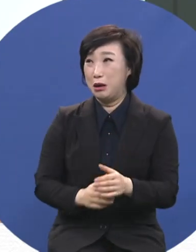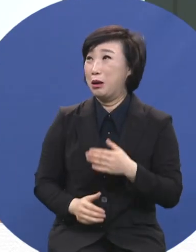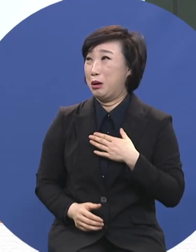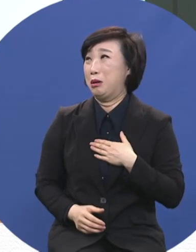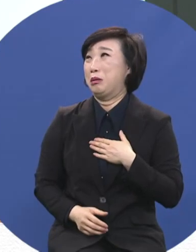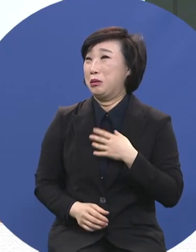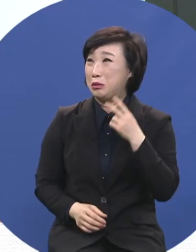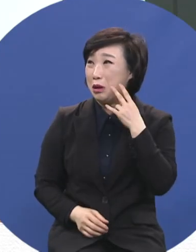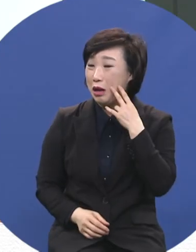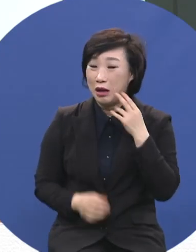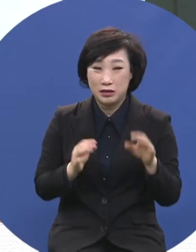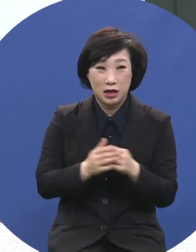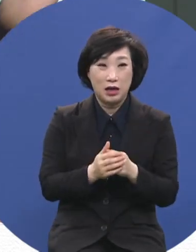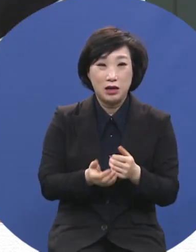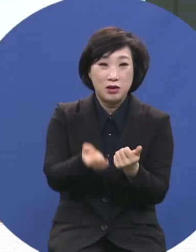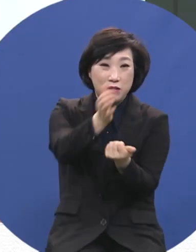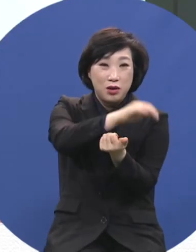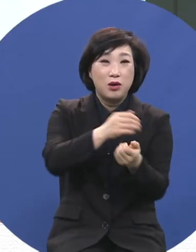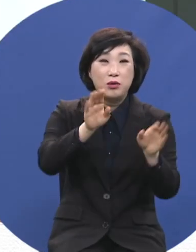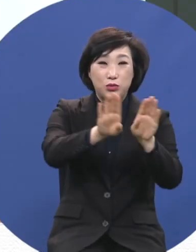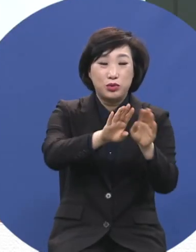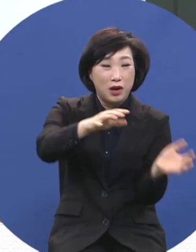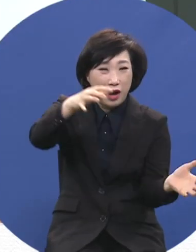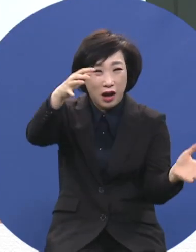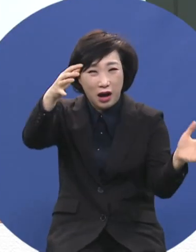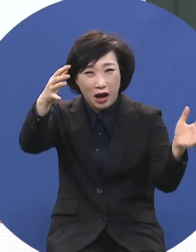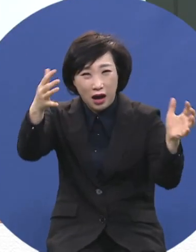문을 굴리는 순간 하나님 아버지